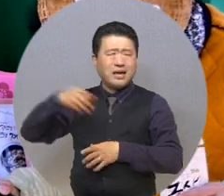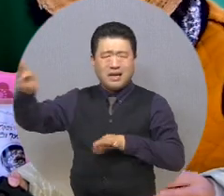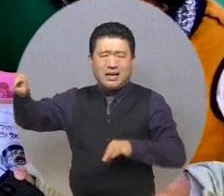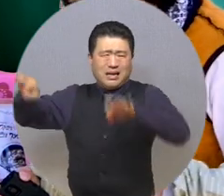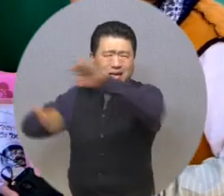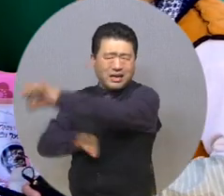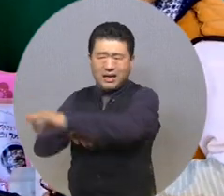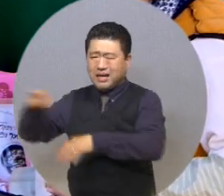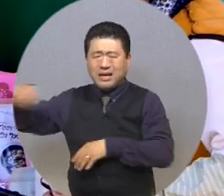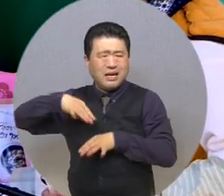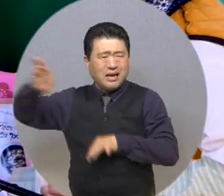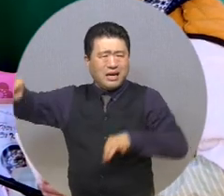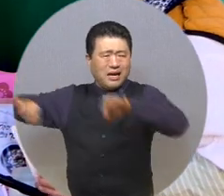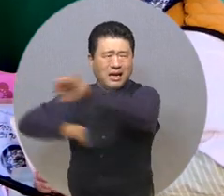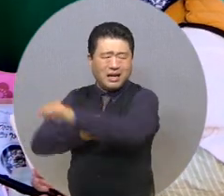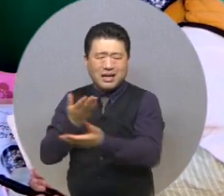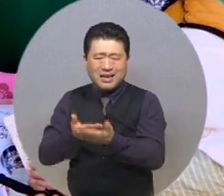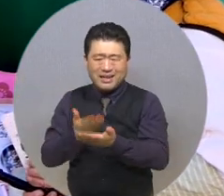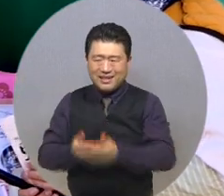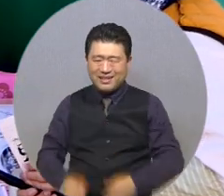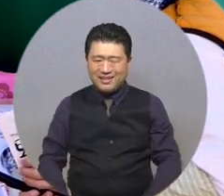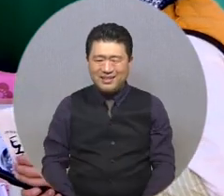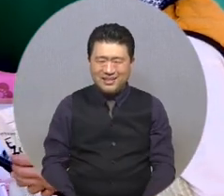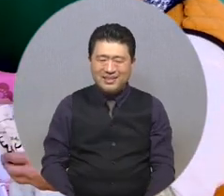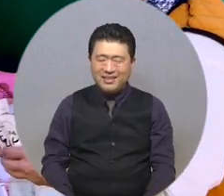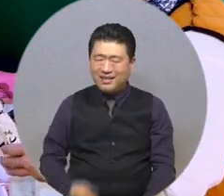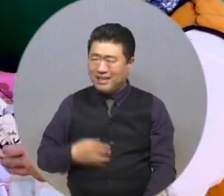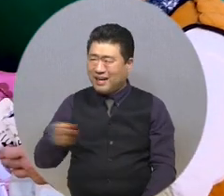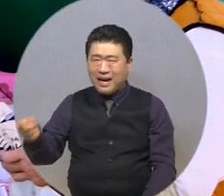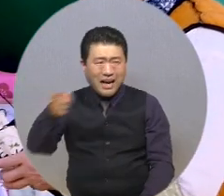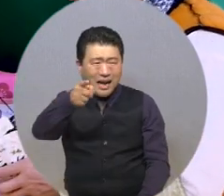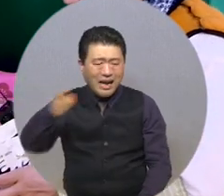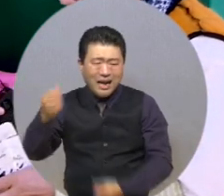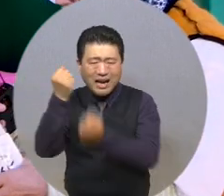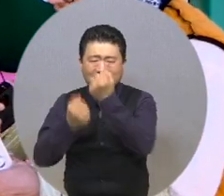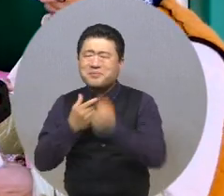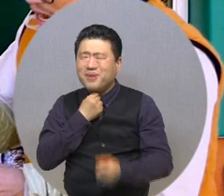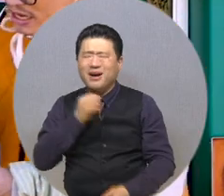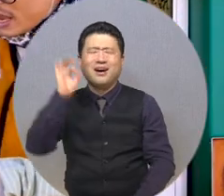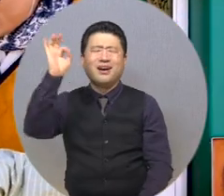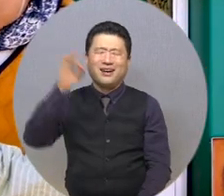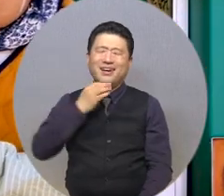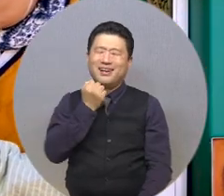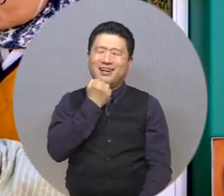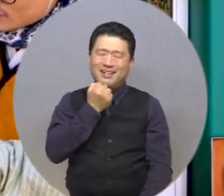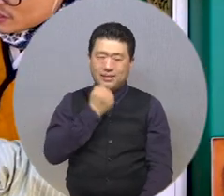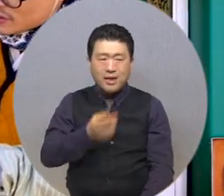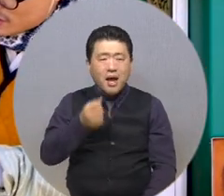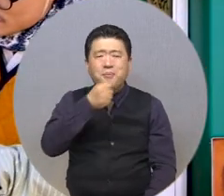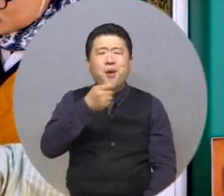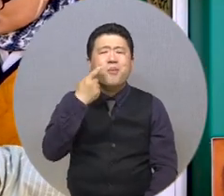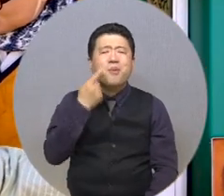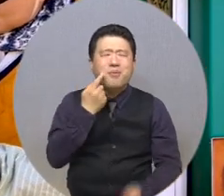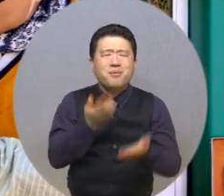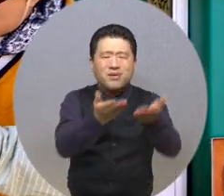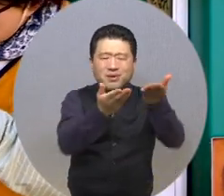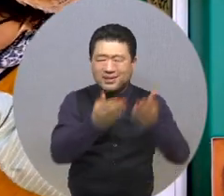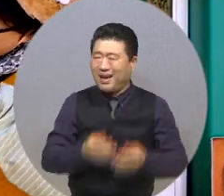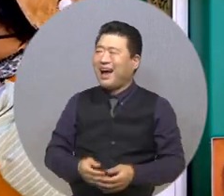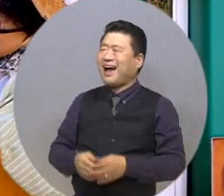내가 가지고 이거 할라요? 네? 이거 할라. 드셔보세요. 이야 이게. 아이 우리